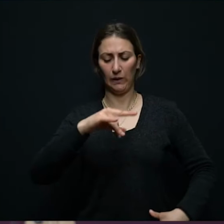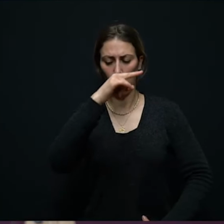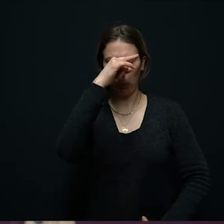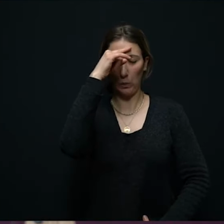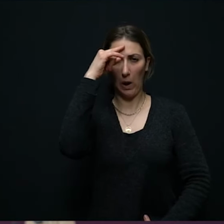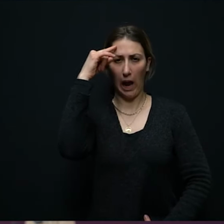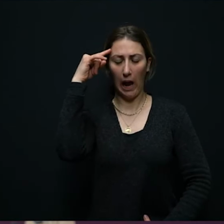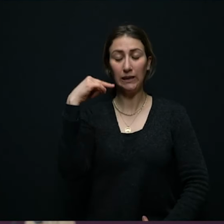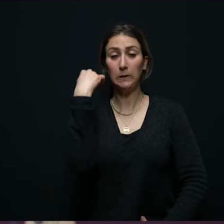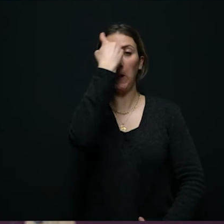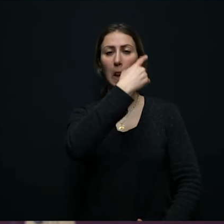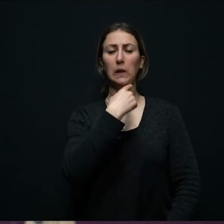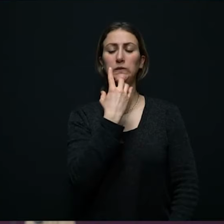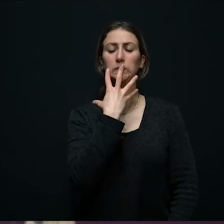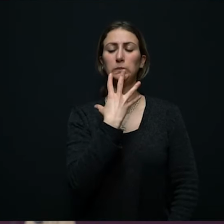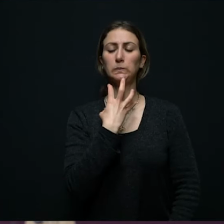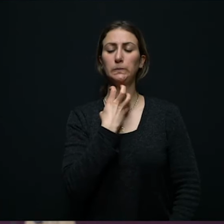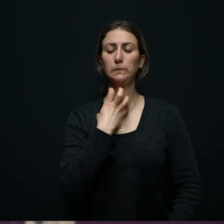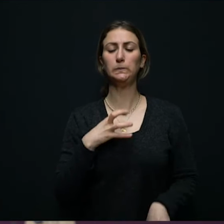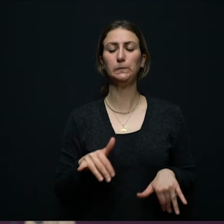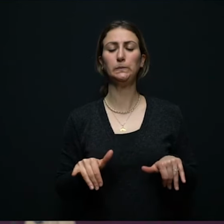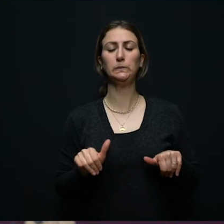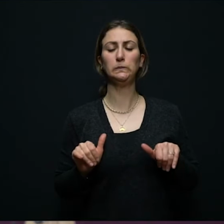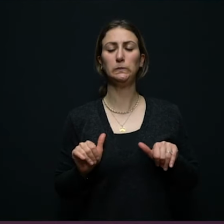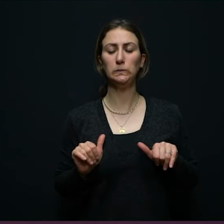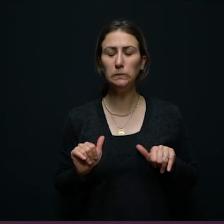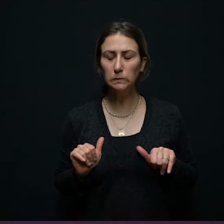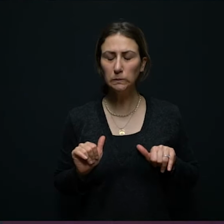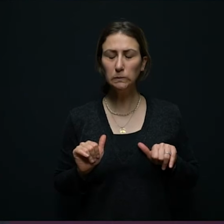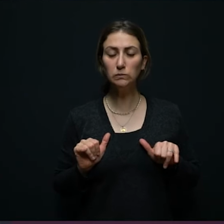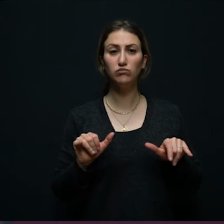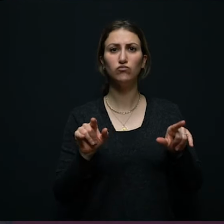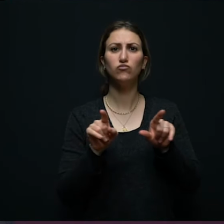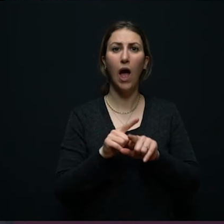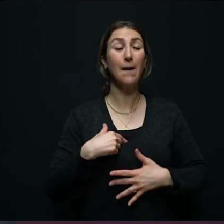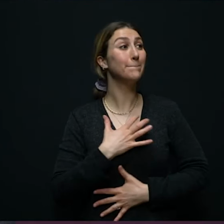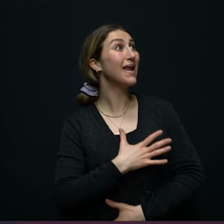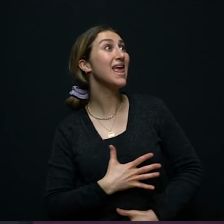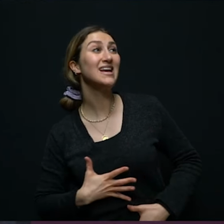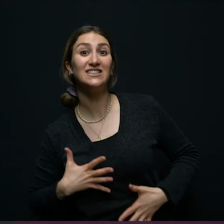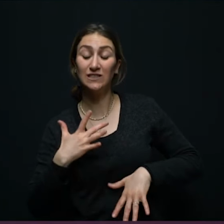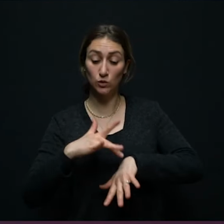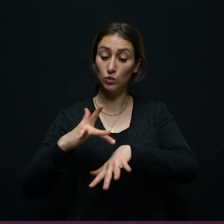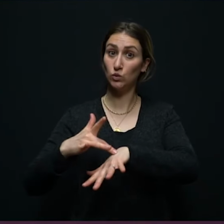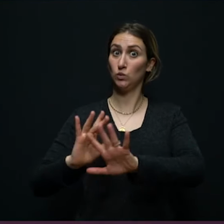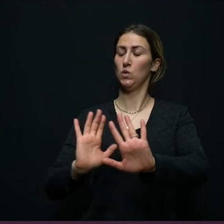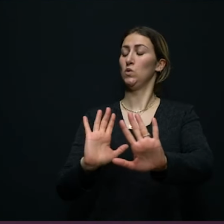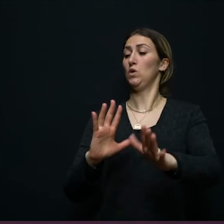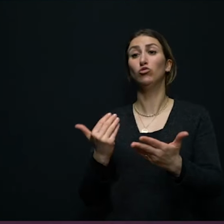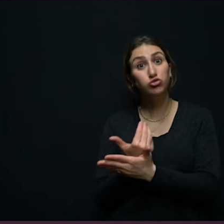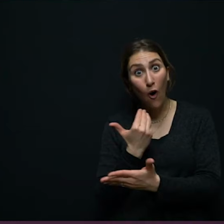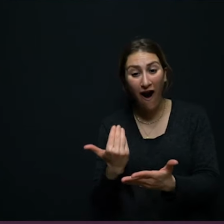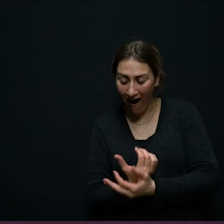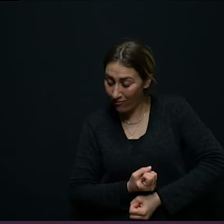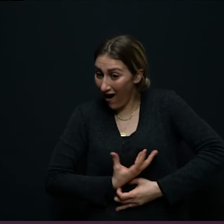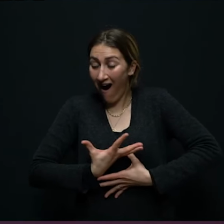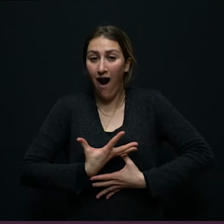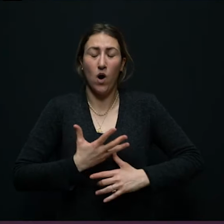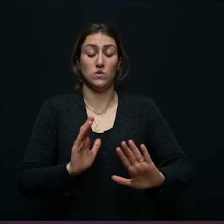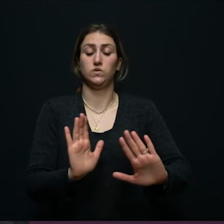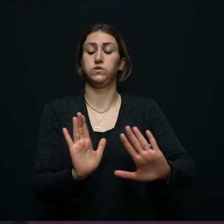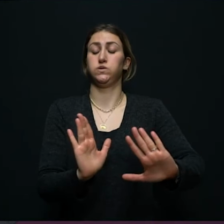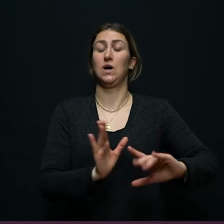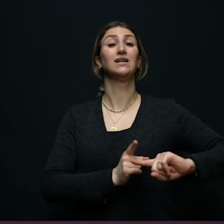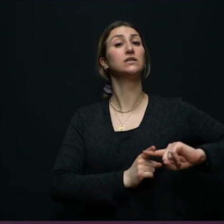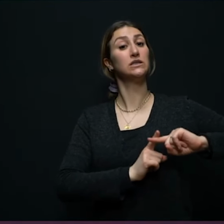spirituel renoncer à toute sorte de plaisir surtout ne pas montrer la joie un chrétien saint un